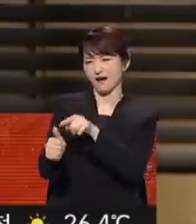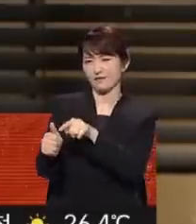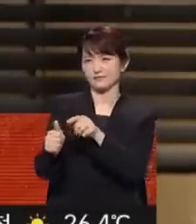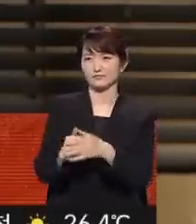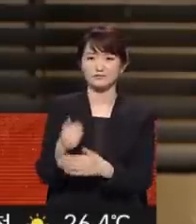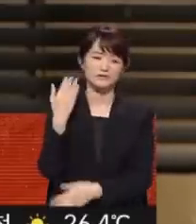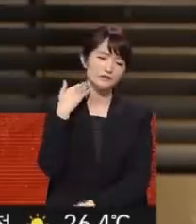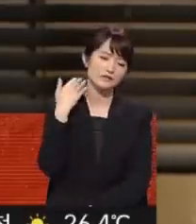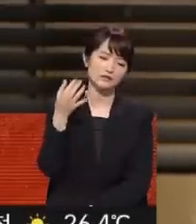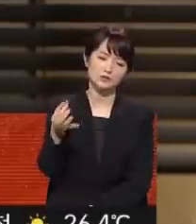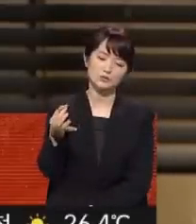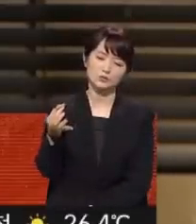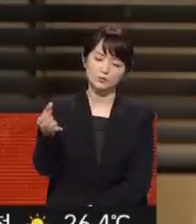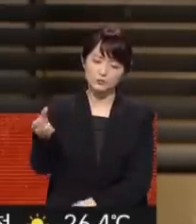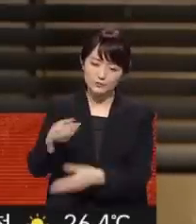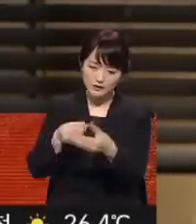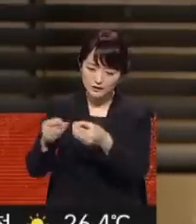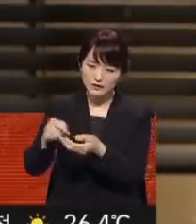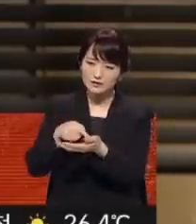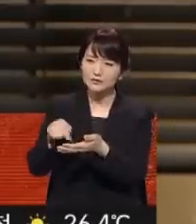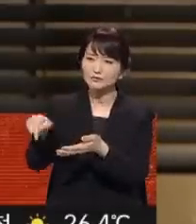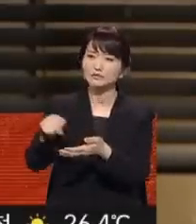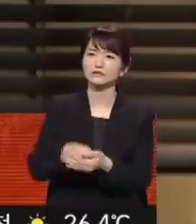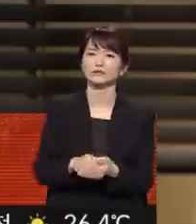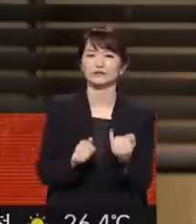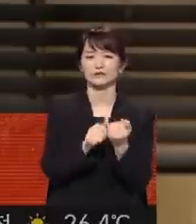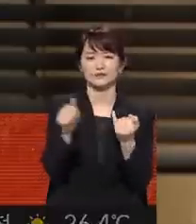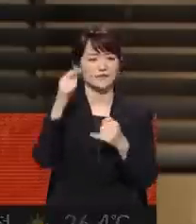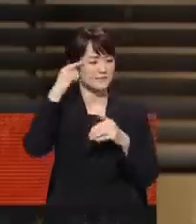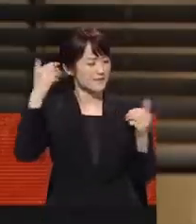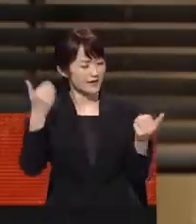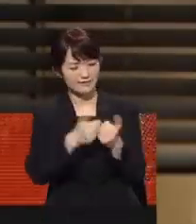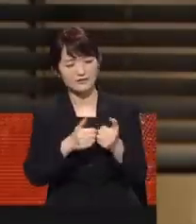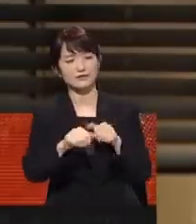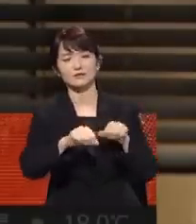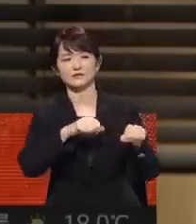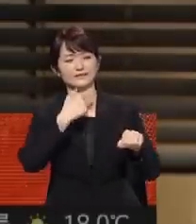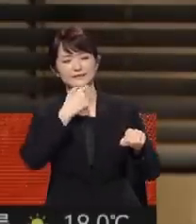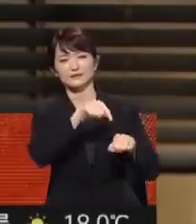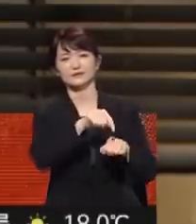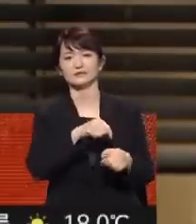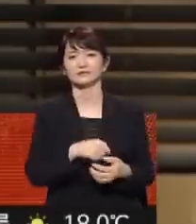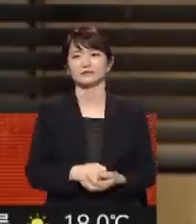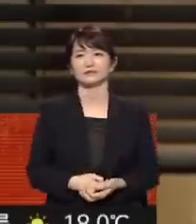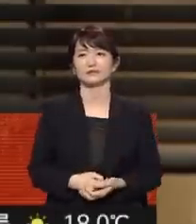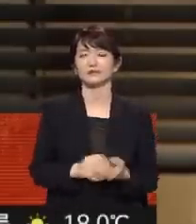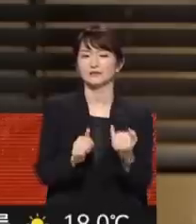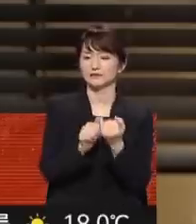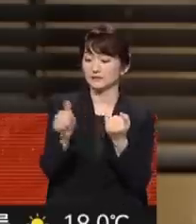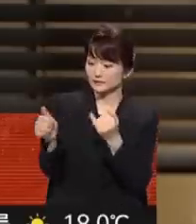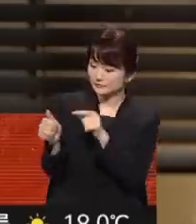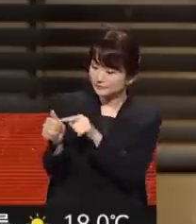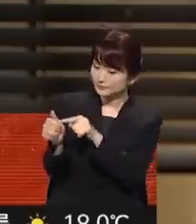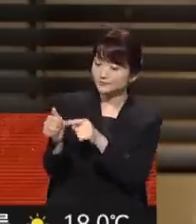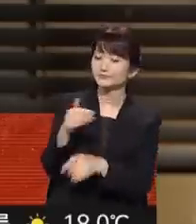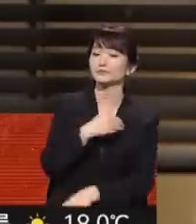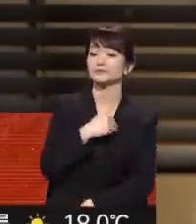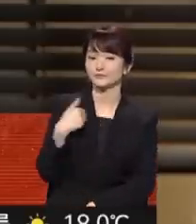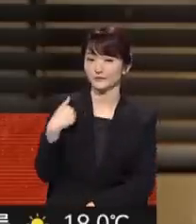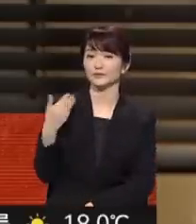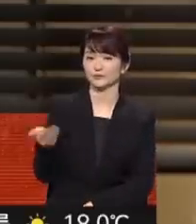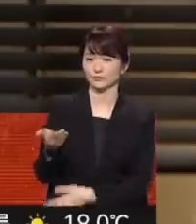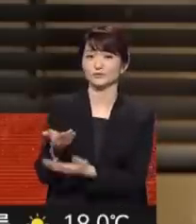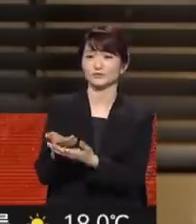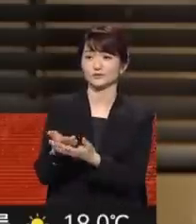전세 대출금 뭐 얘기하니까 남편이 일부러 반대로 행동하시는 거거든요. 아... 그 저는 좀 남편한테 여유를 좀